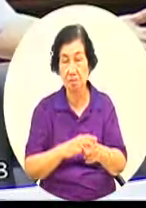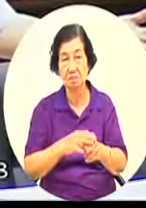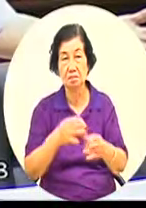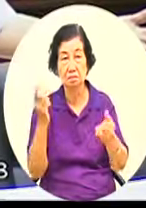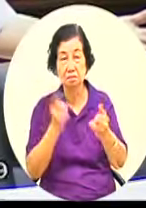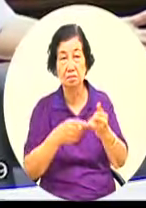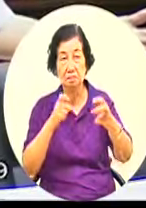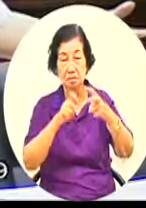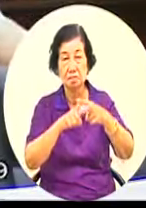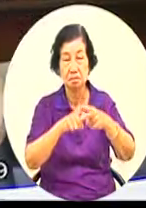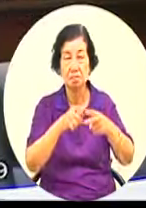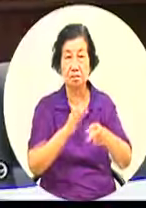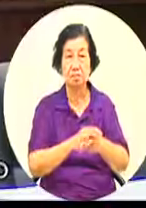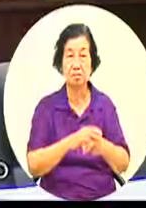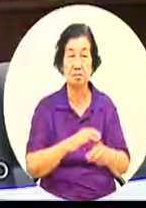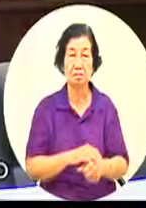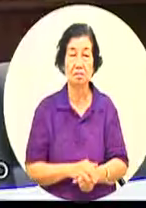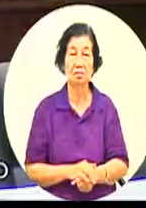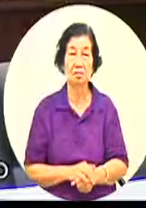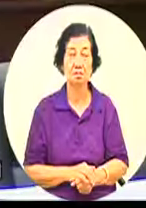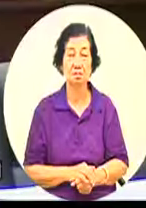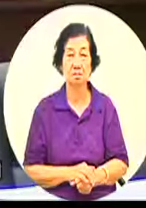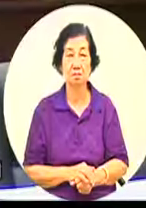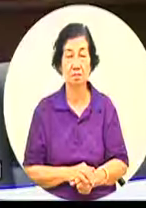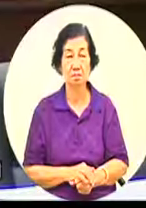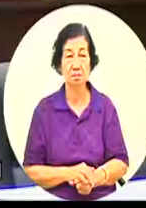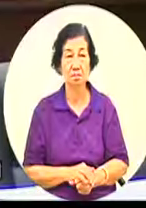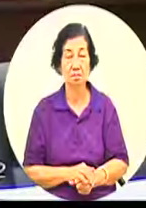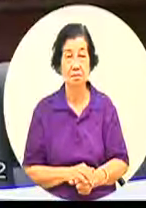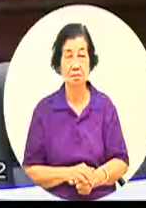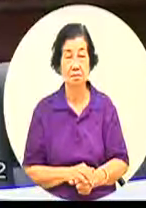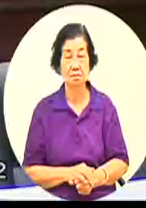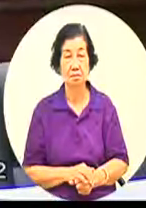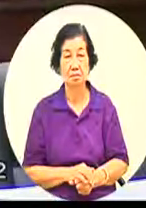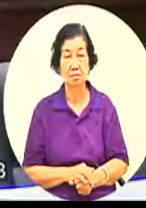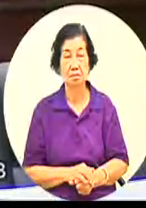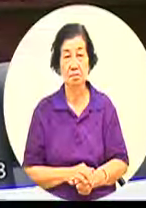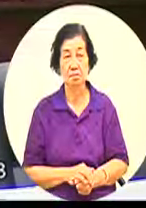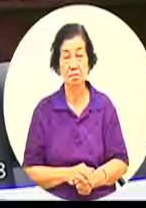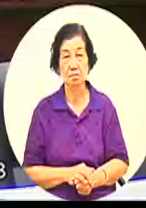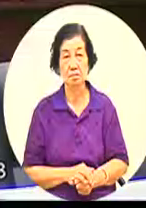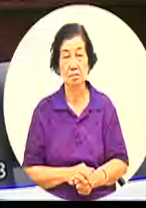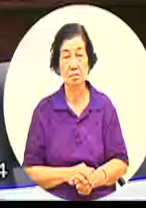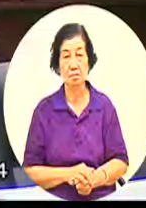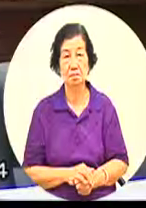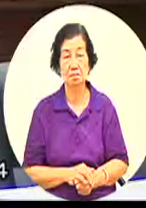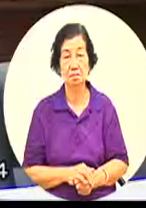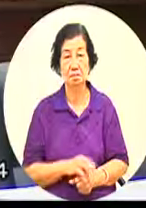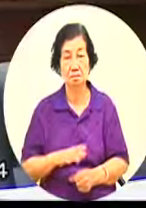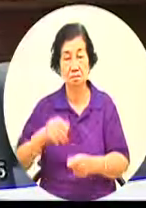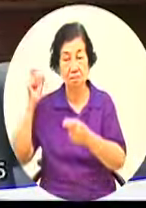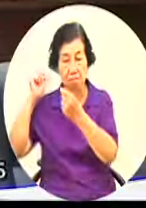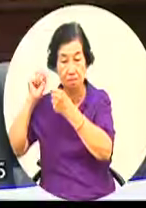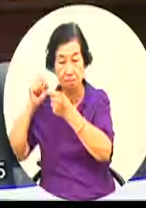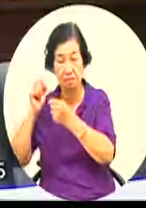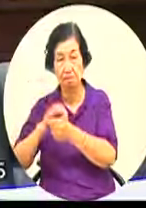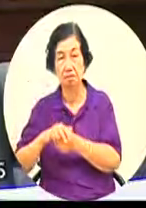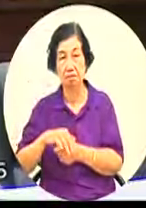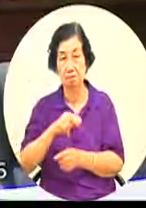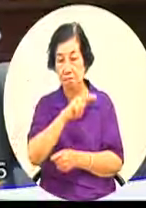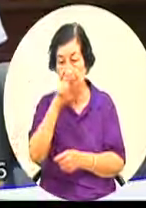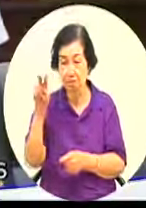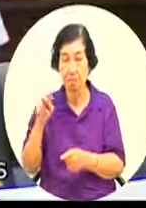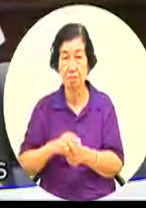惜。好，这是第一个建议。第二个是我们最近的观察就是，